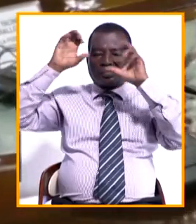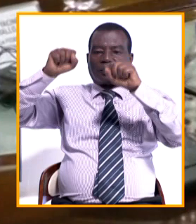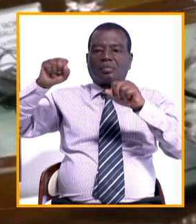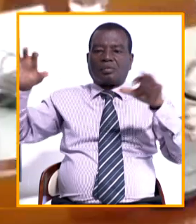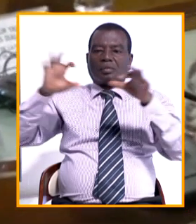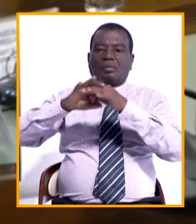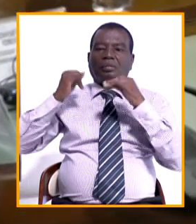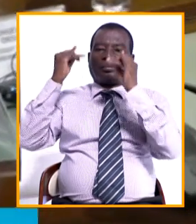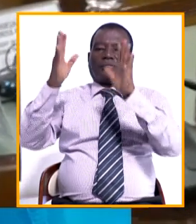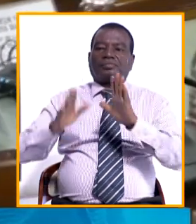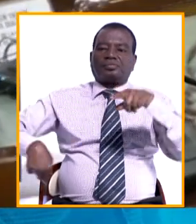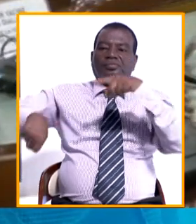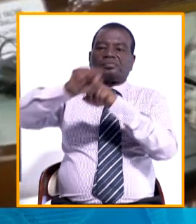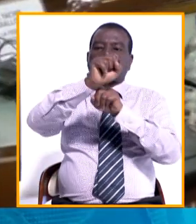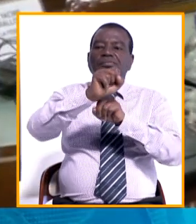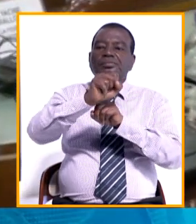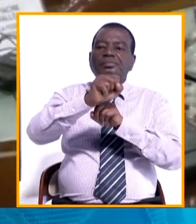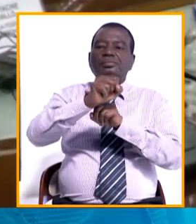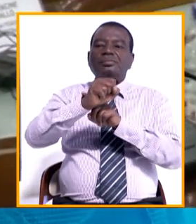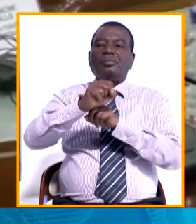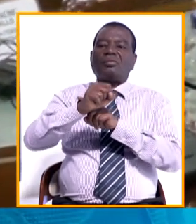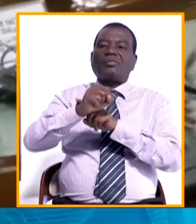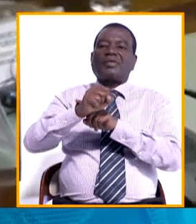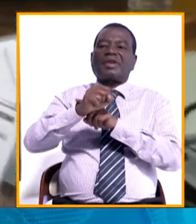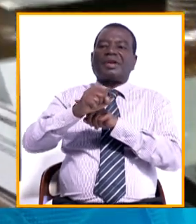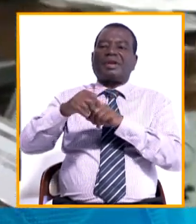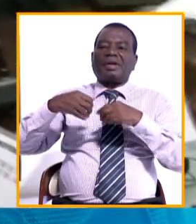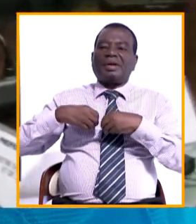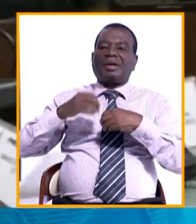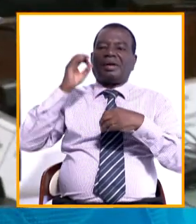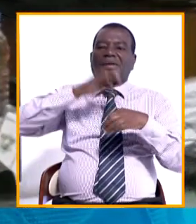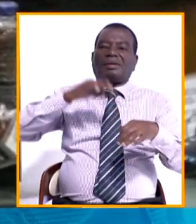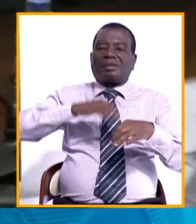de la Fédération ivoirienne de football, Yacine Idriss Diallo, a